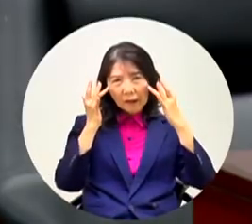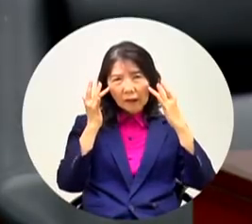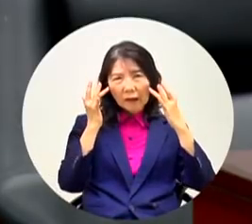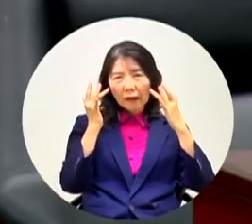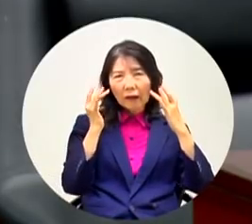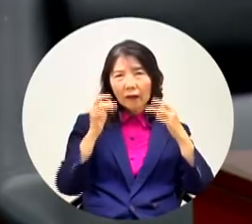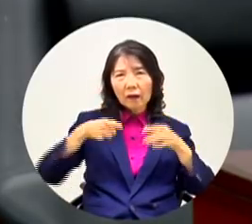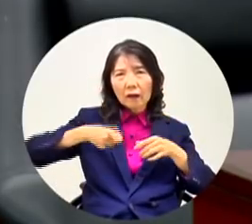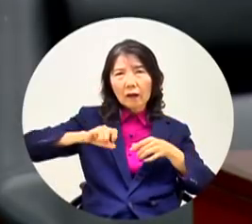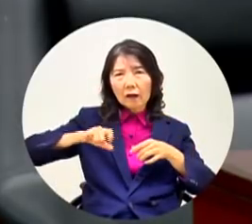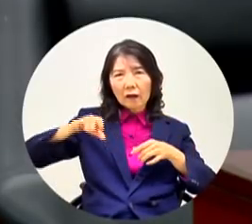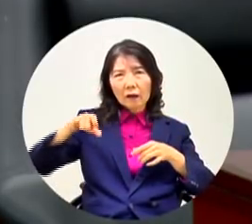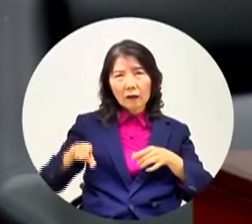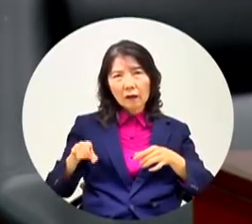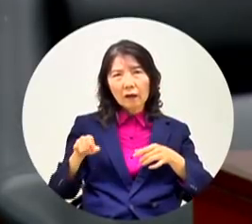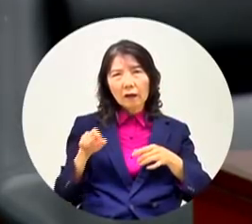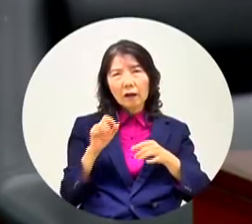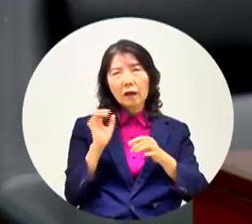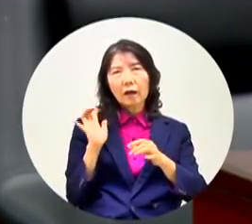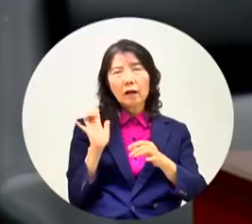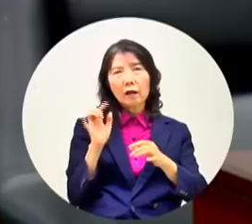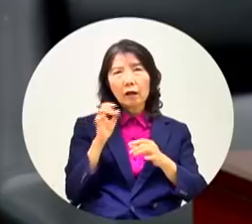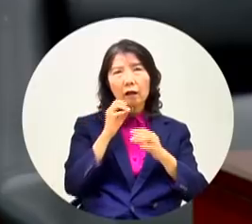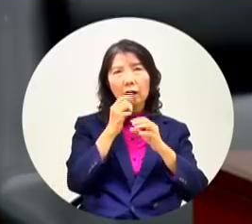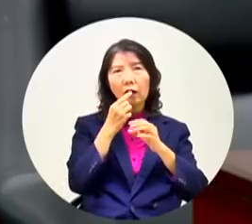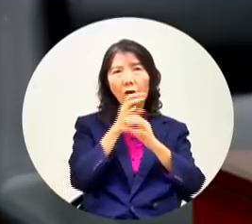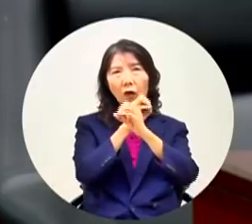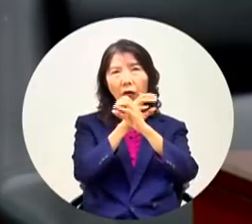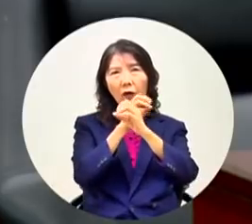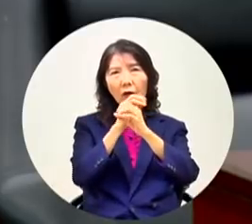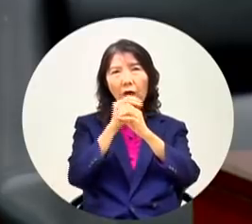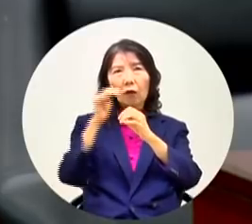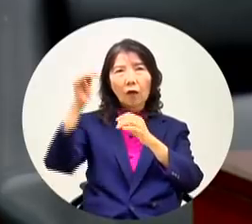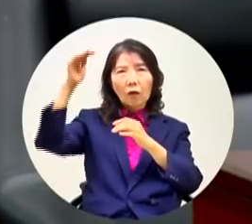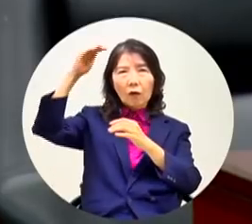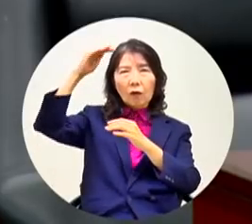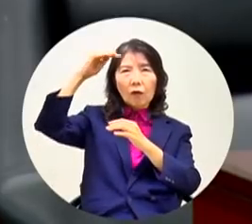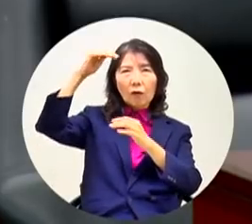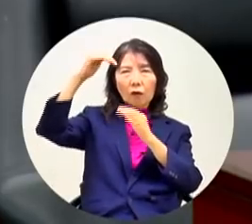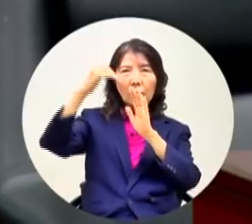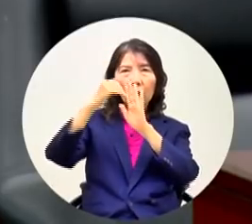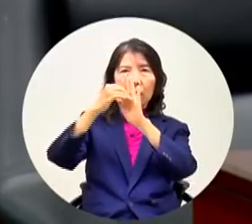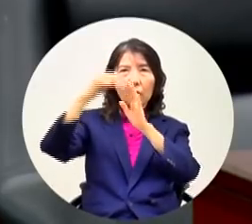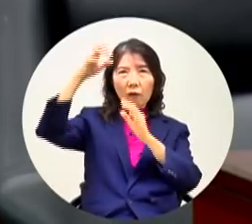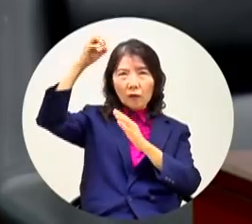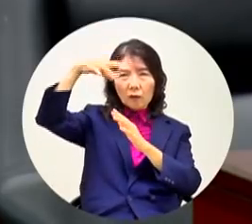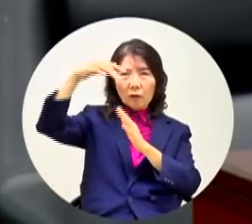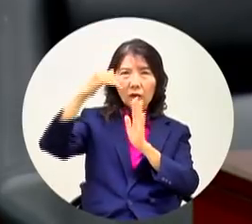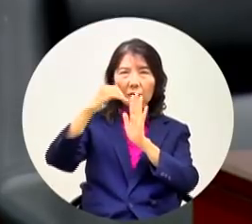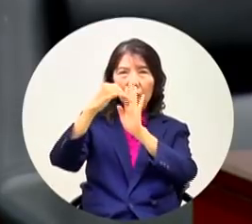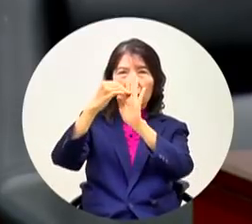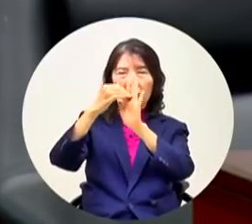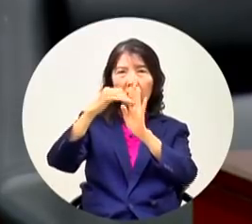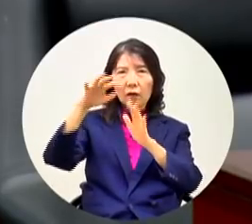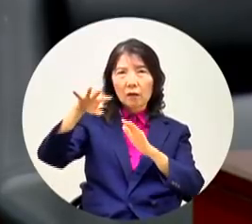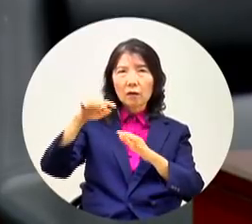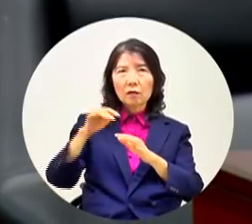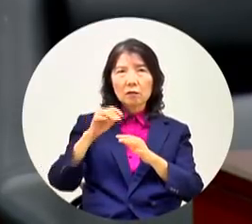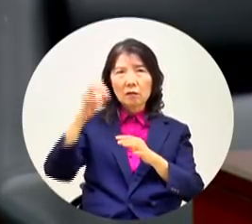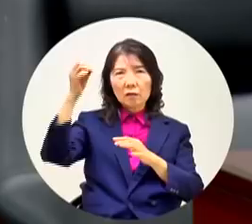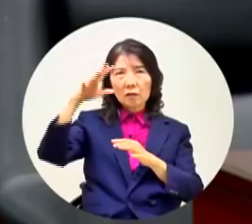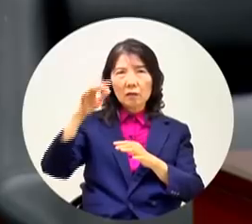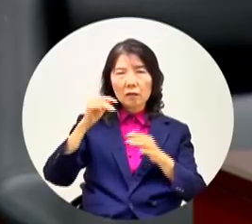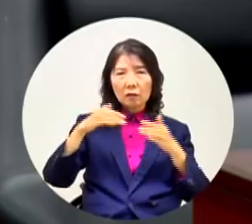灯，啊拢用一个遮雨棚来去护遮百姓，卖受到日头的影响吼。所以伫遮咱交